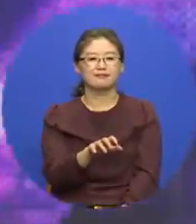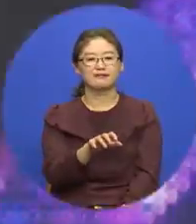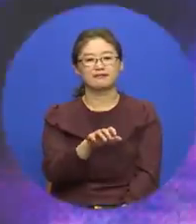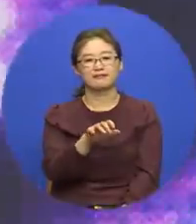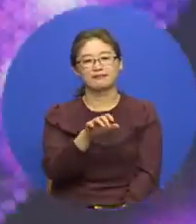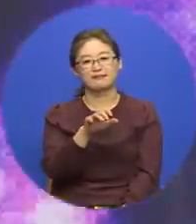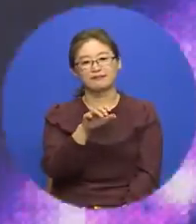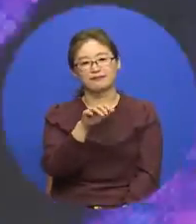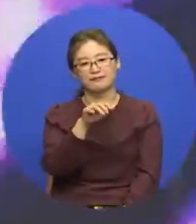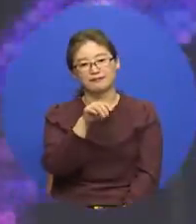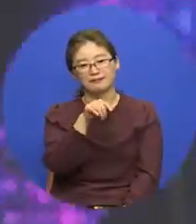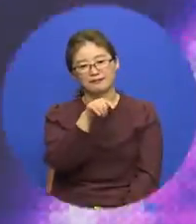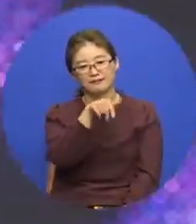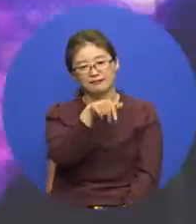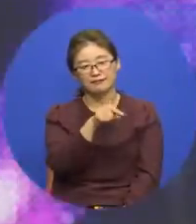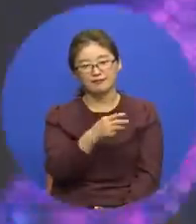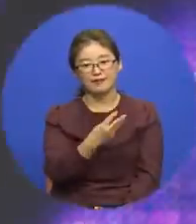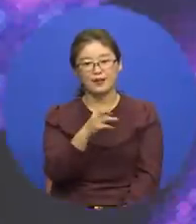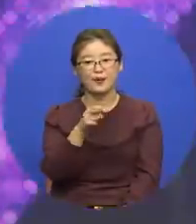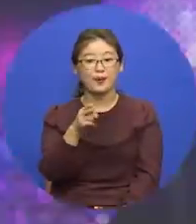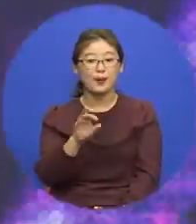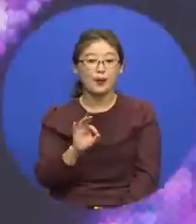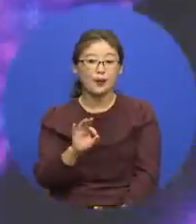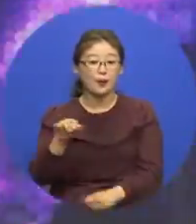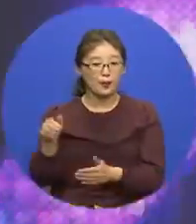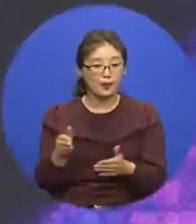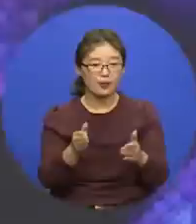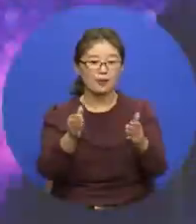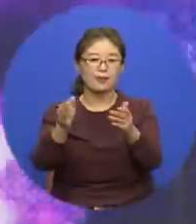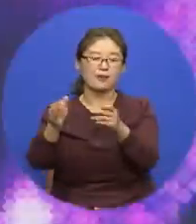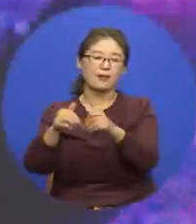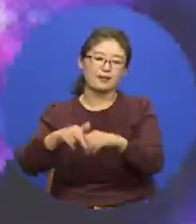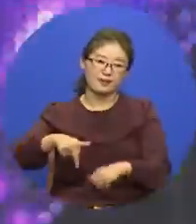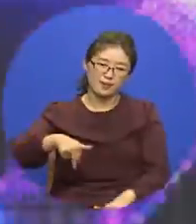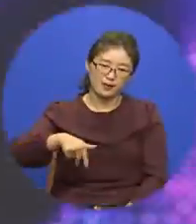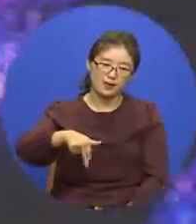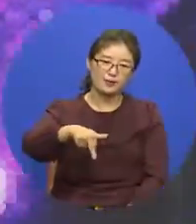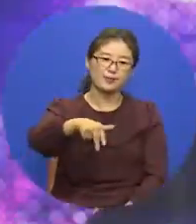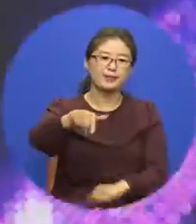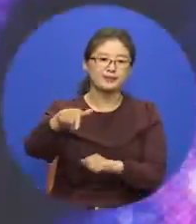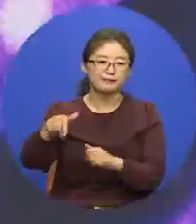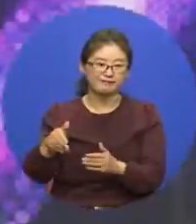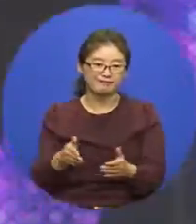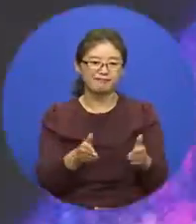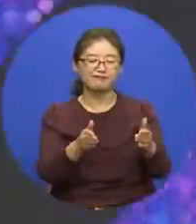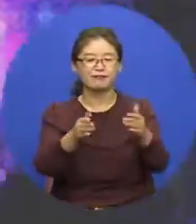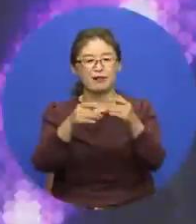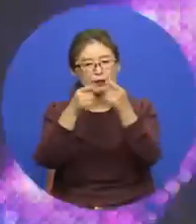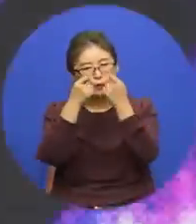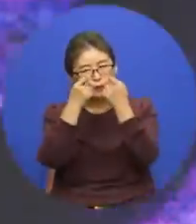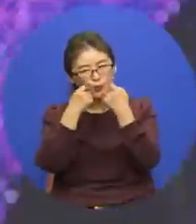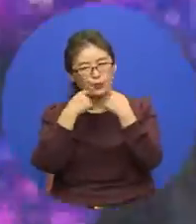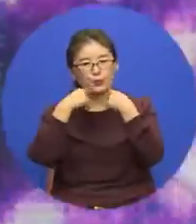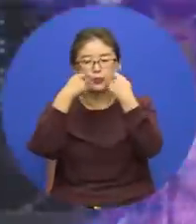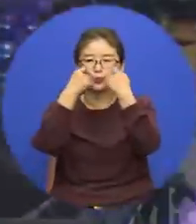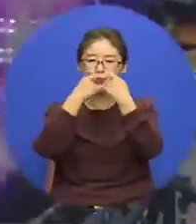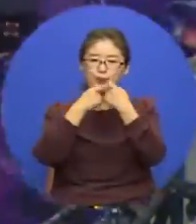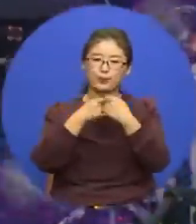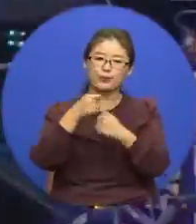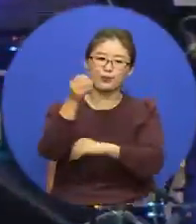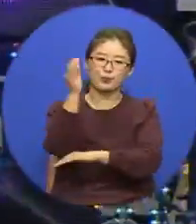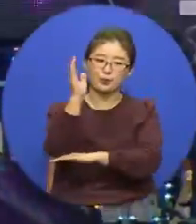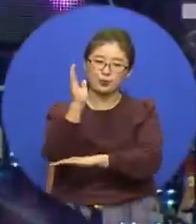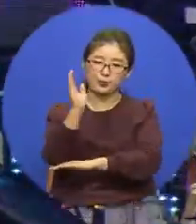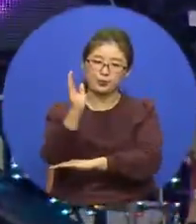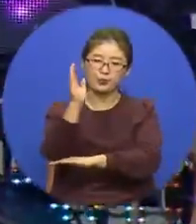곳 저령도 산책로에 눈물진 깊은 사연 속에